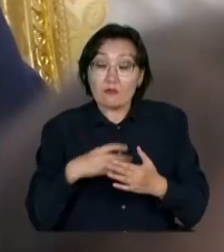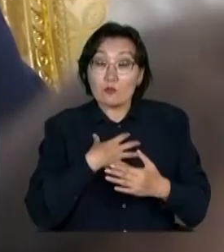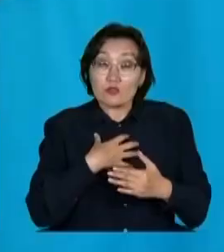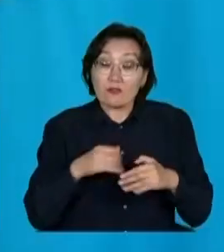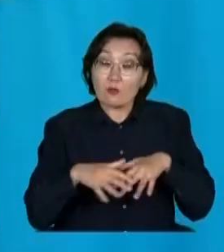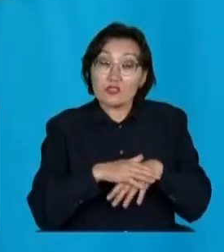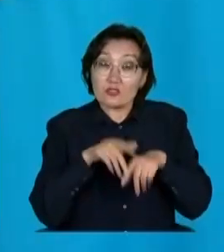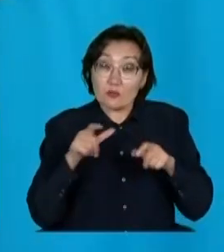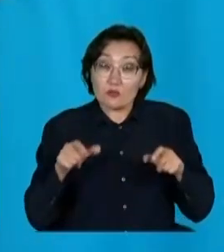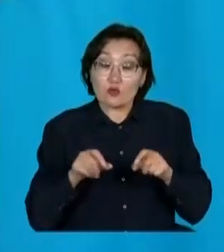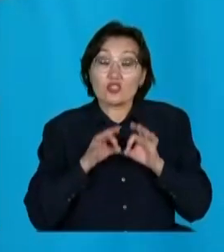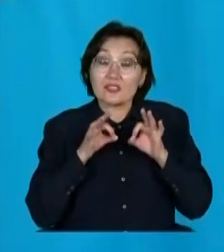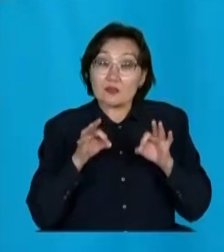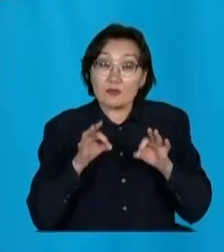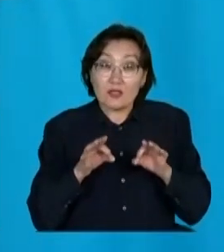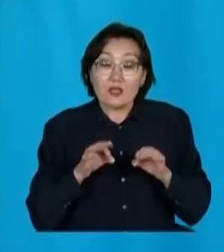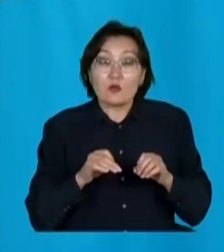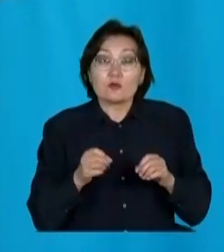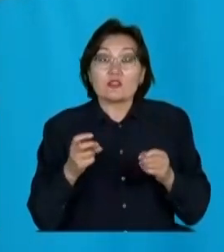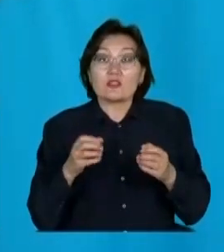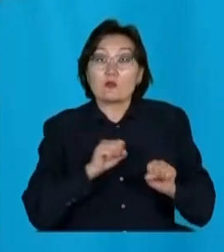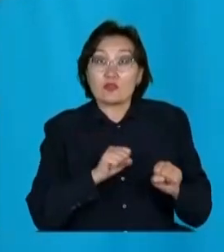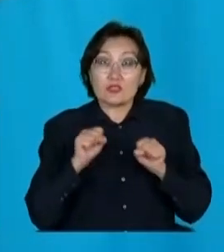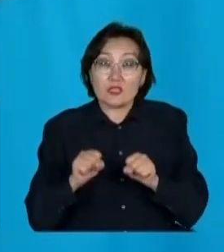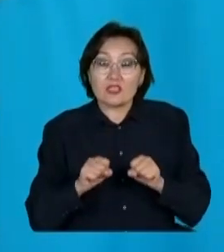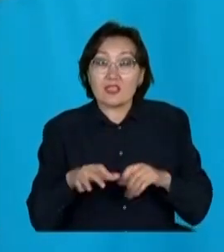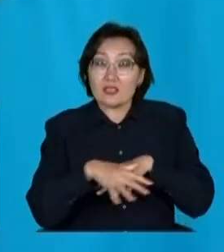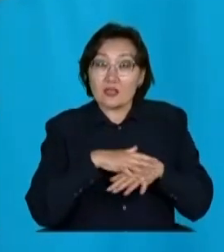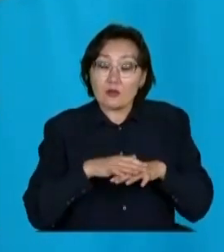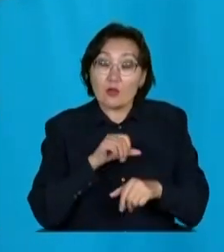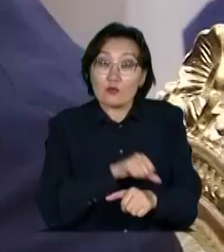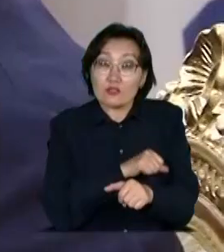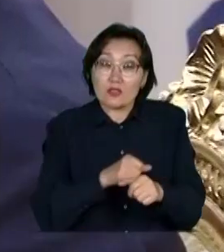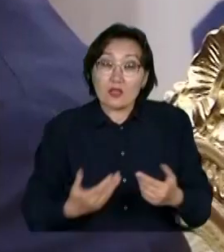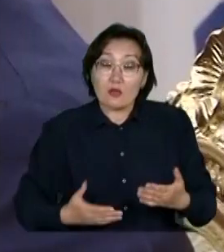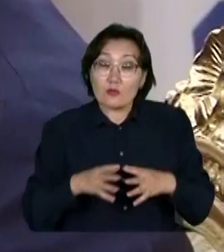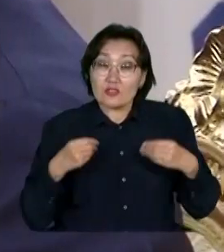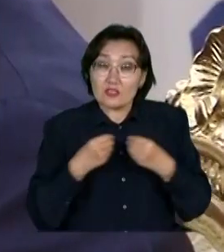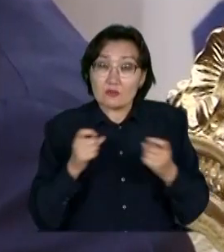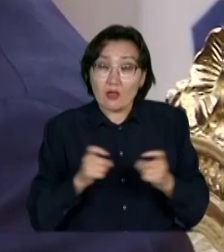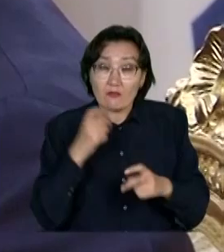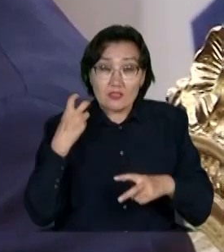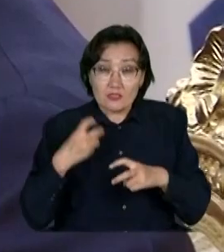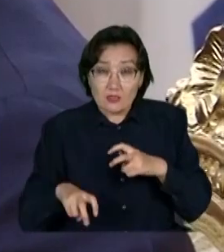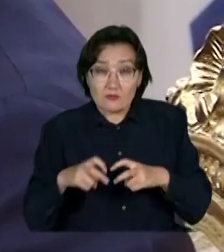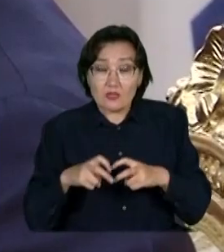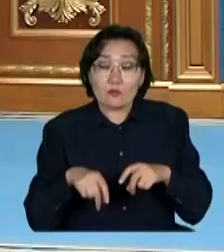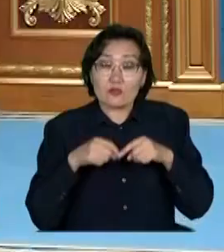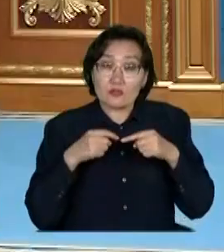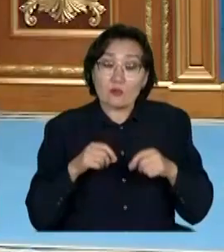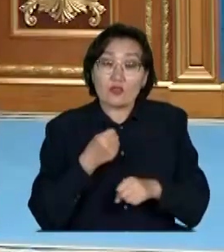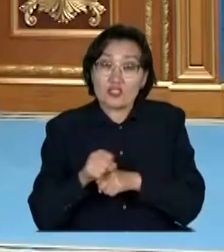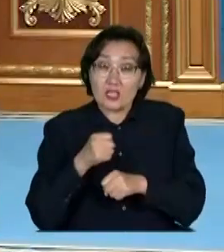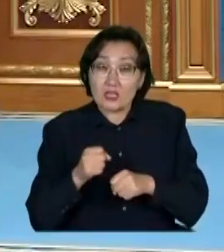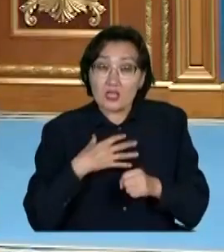волнующих общество. Он подчеркнул, что защита населения от лудомании и наркомании, бытового насилия, вандализма и расточительства –